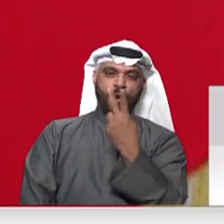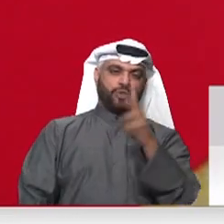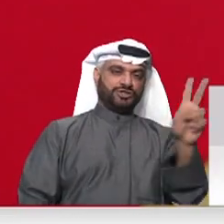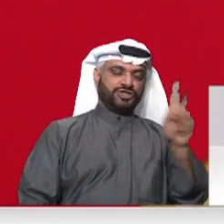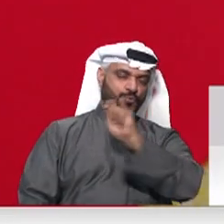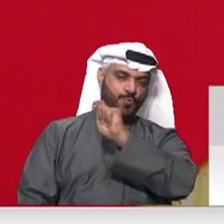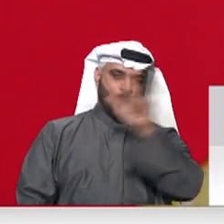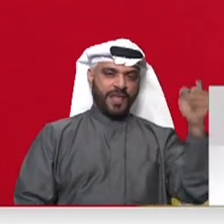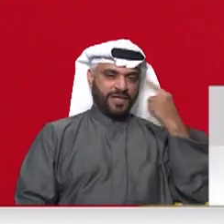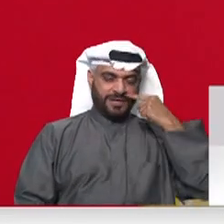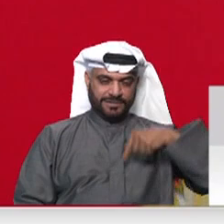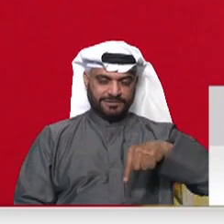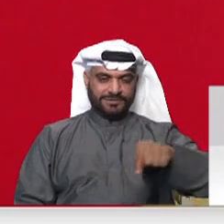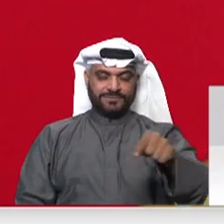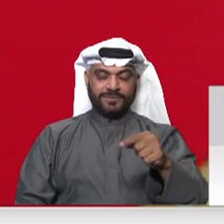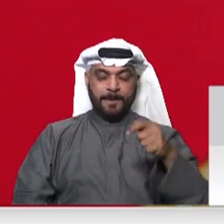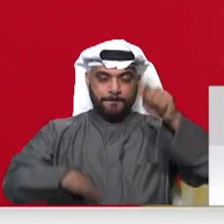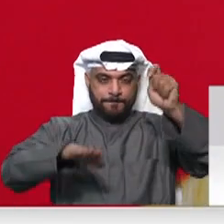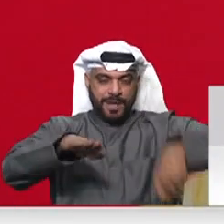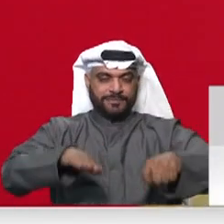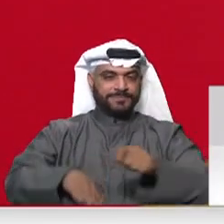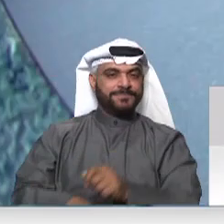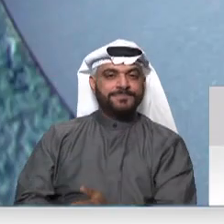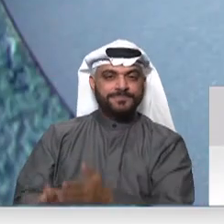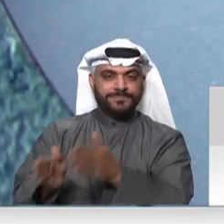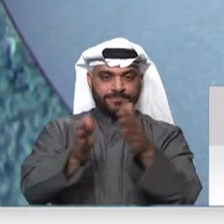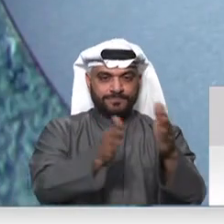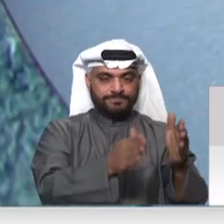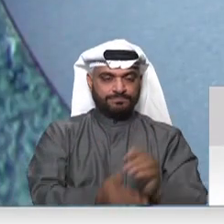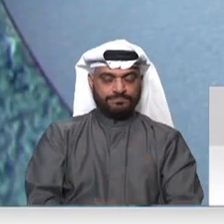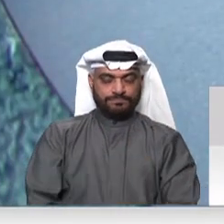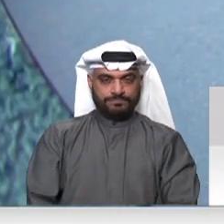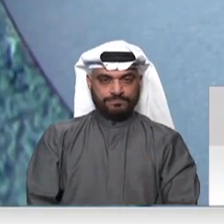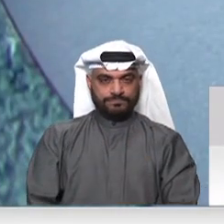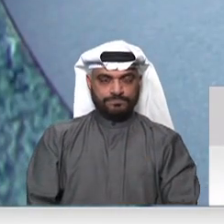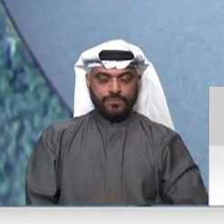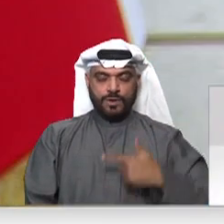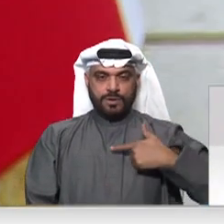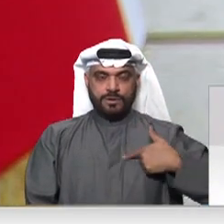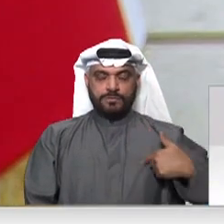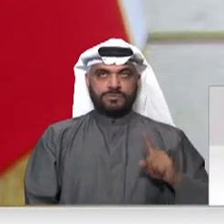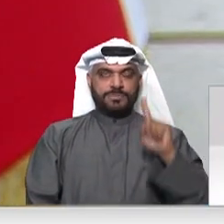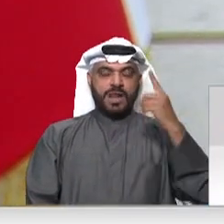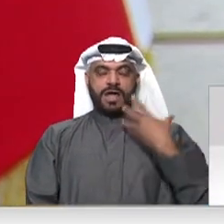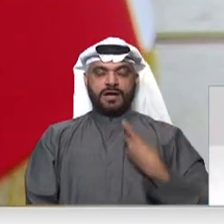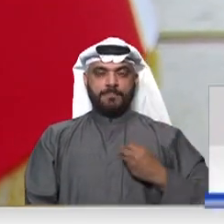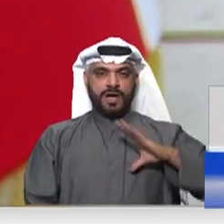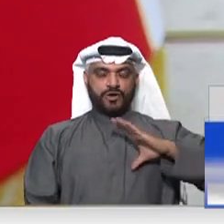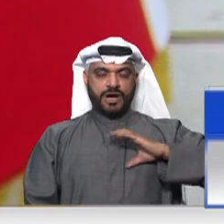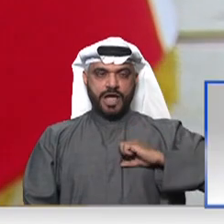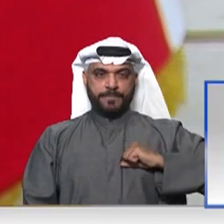مجلس الأمة في عام 2023. بسم الله الرحمن الرحيم.